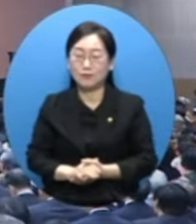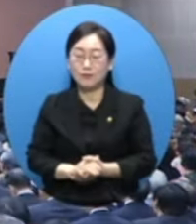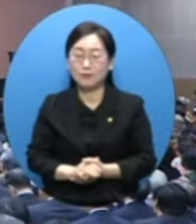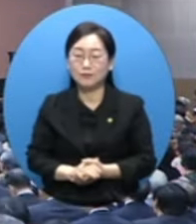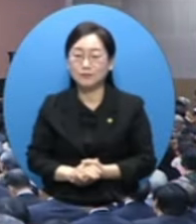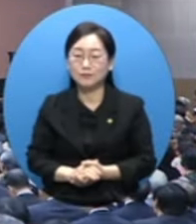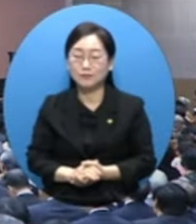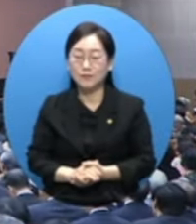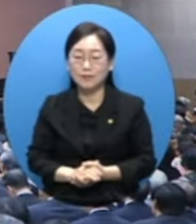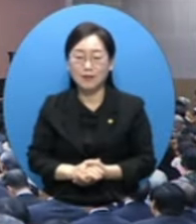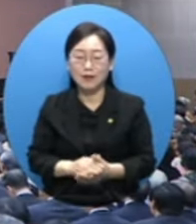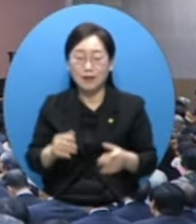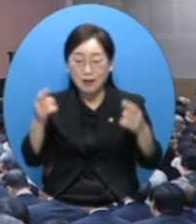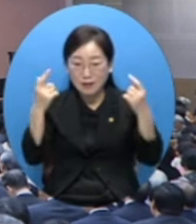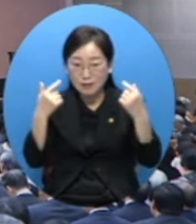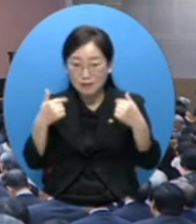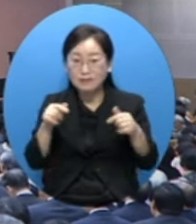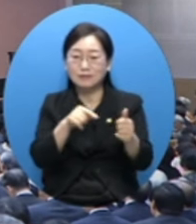매